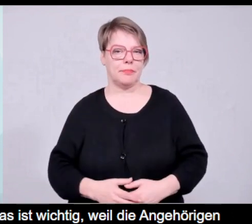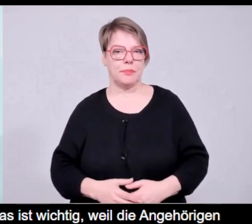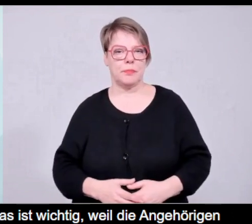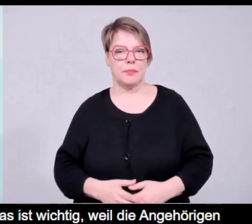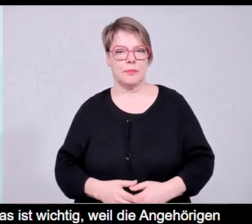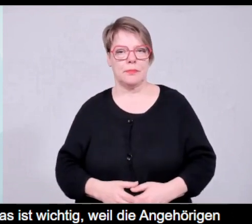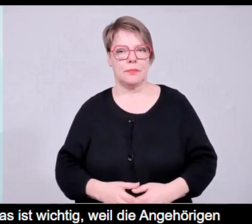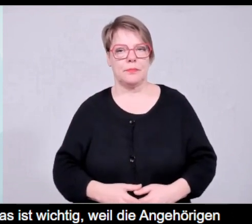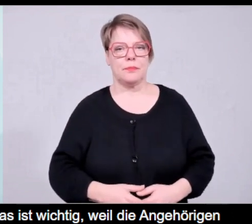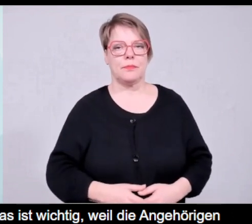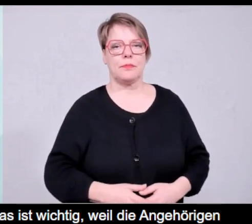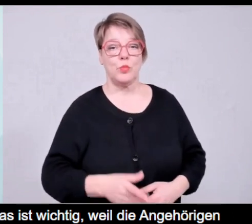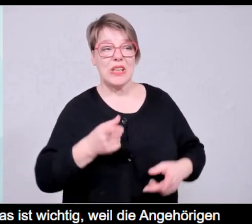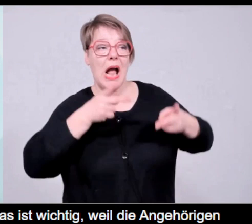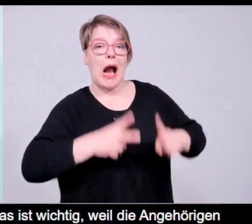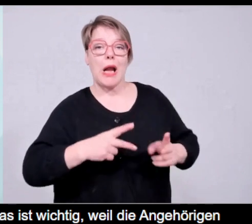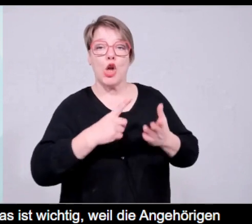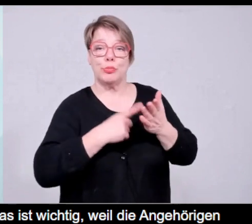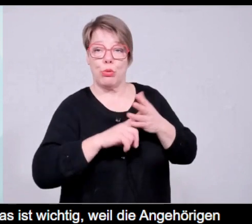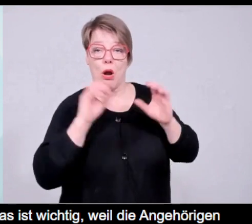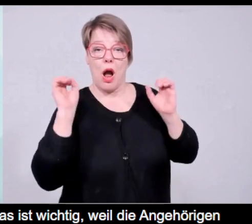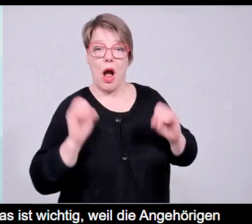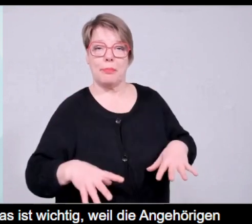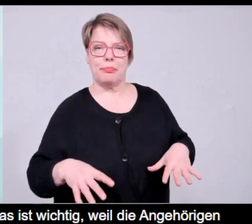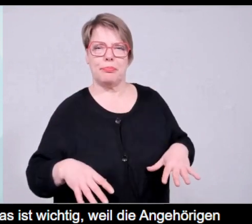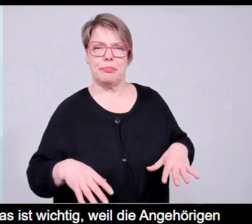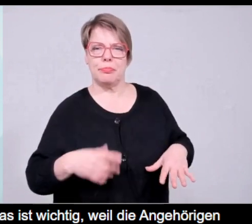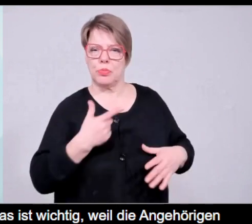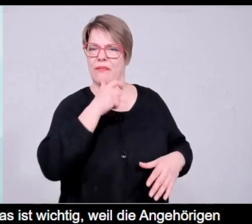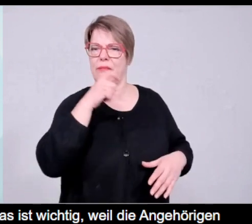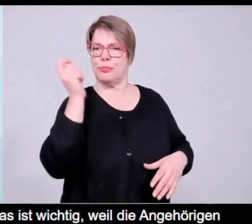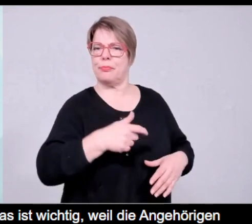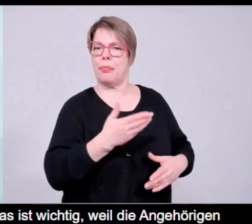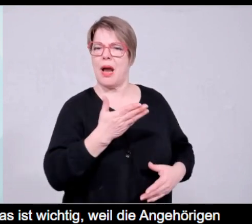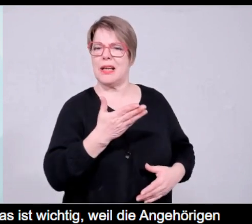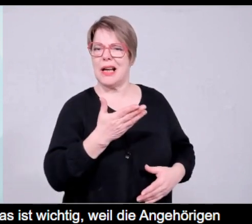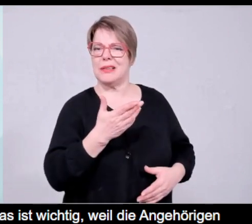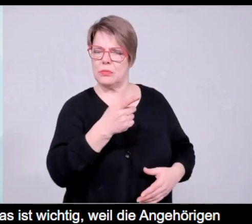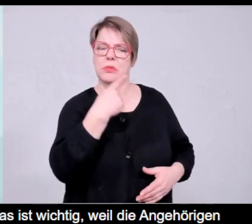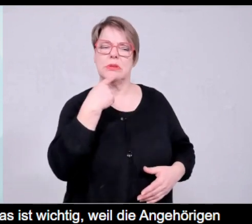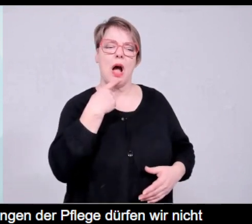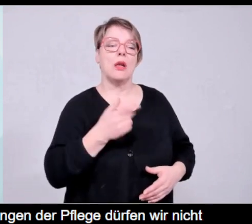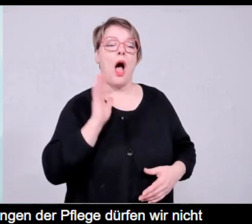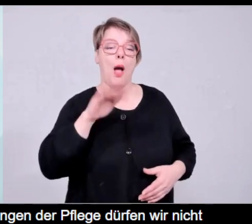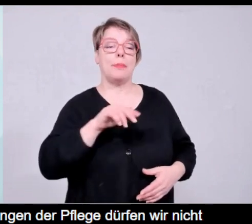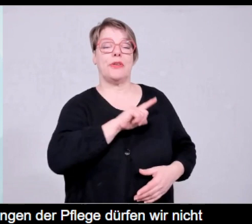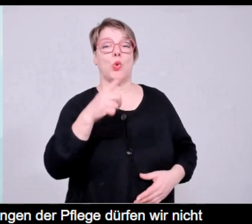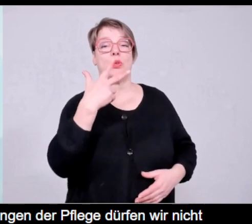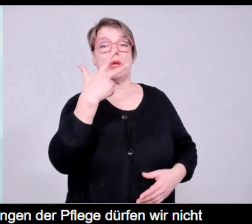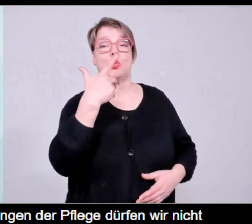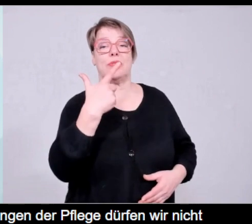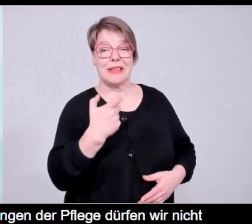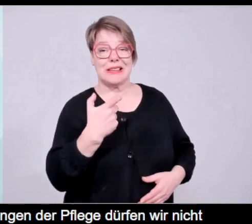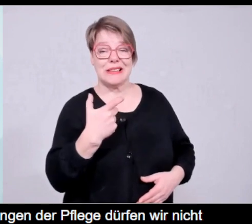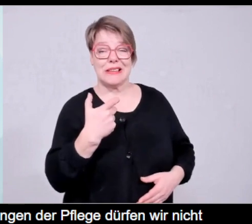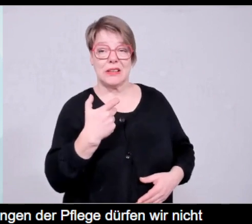einer Pflegeplatzthematik in die Pflegeinfrastruktur. Wir haben das zusammen mit den Kommunen gemeinsam so auf den Weg gebracht. Wir geben